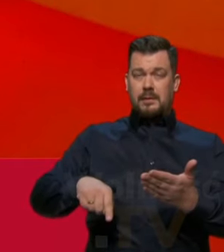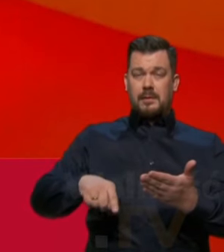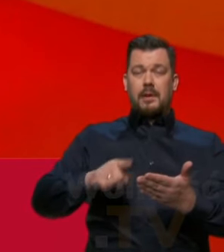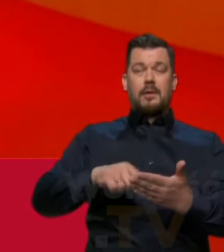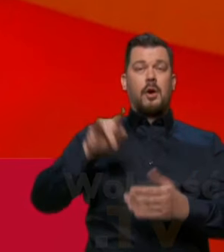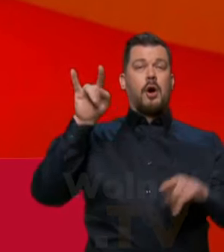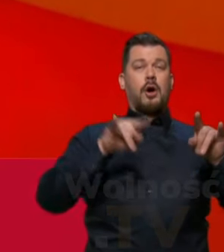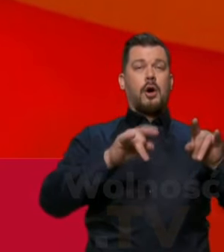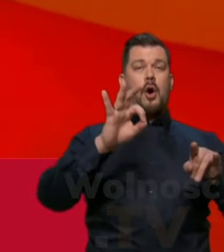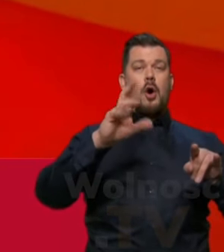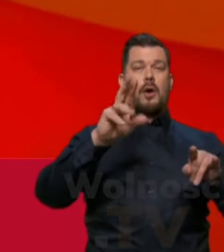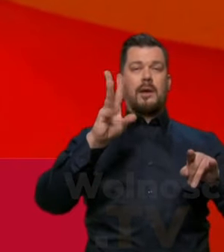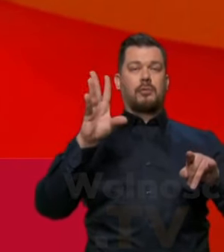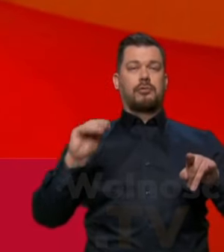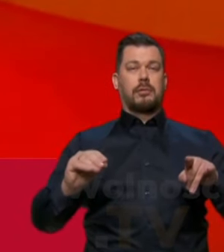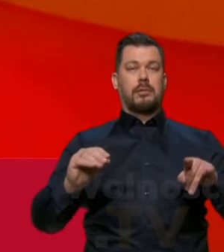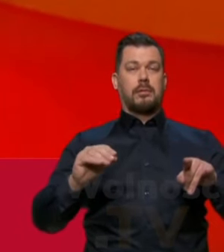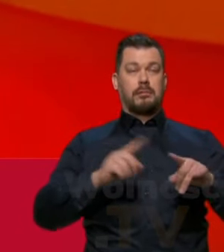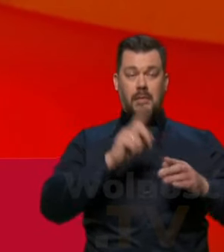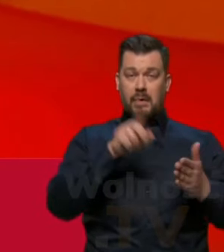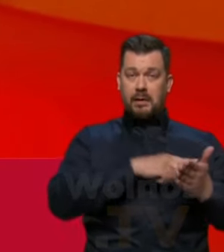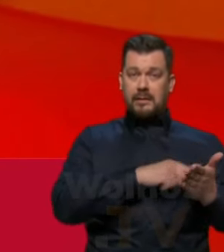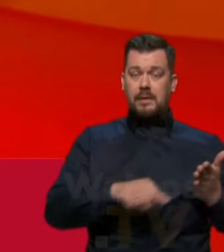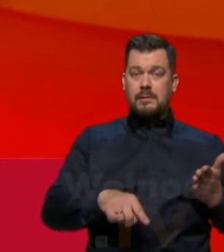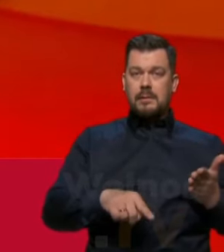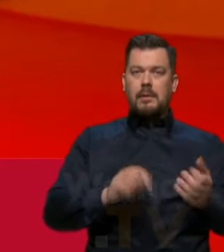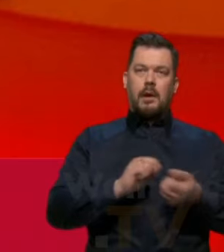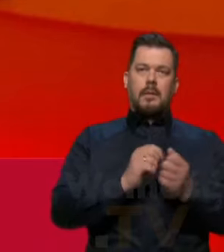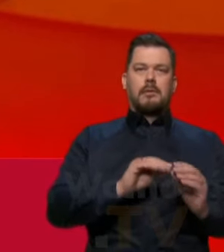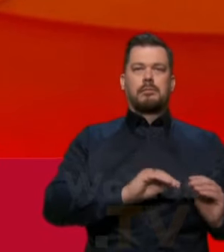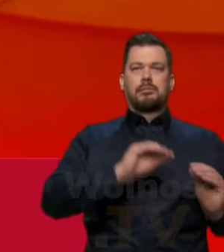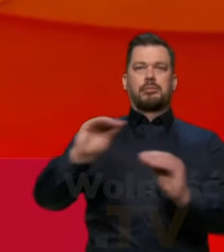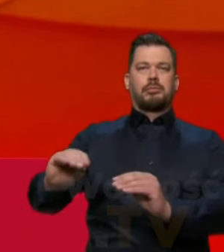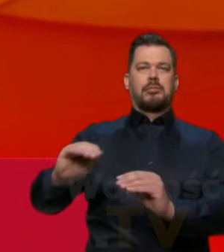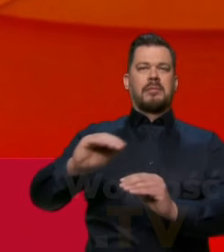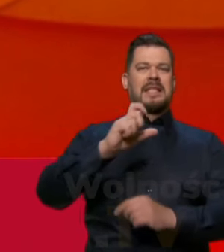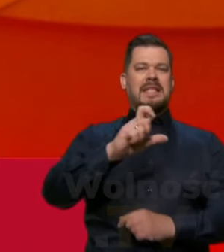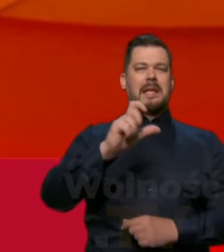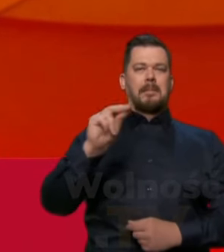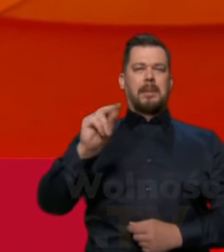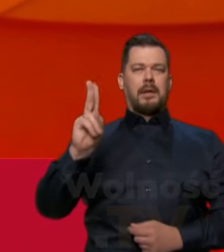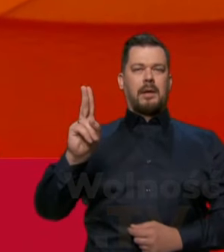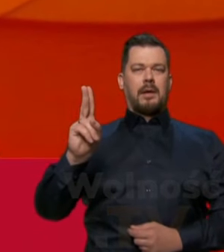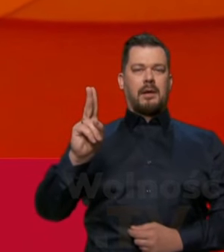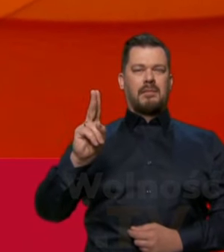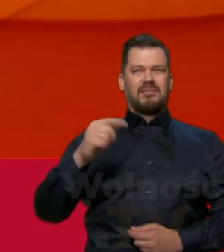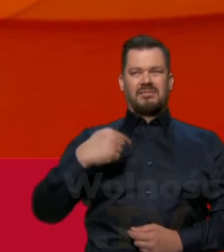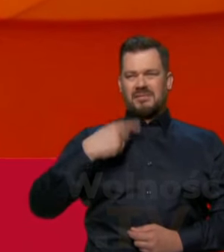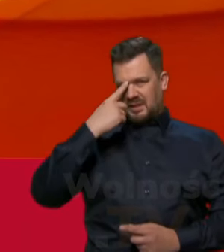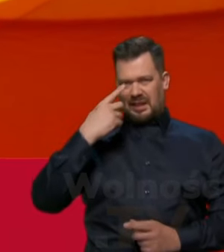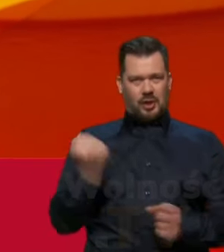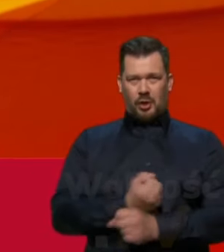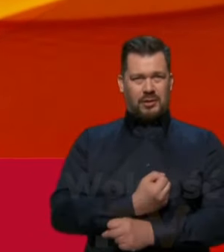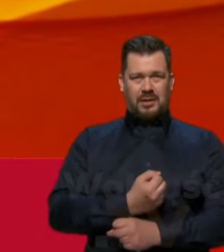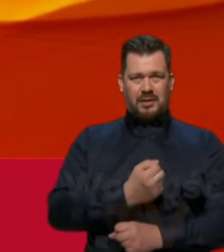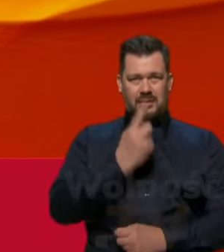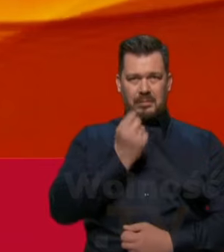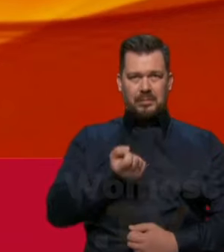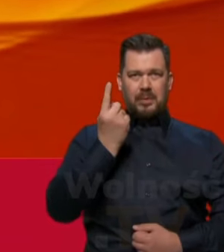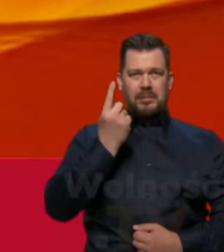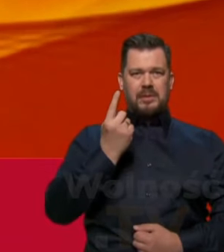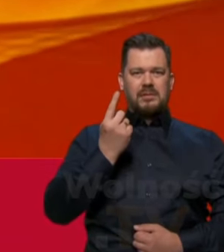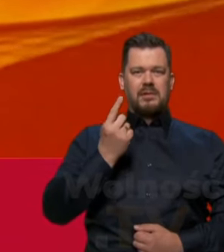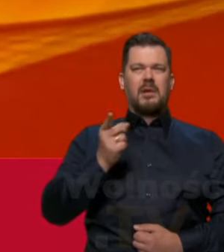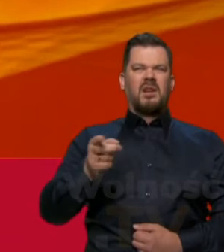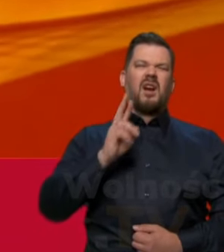likwiduje Okęcie i robi tam ten centralny port w Niżycu, który co uważam za idiotyzm, w Madrycie